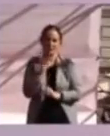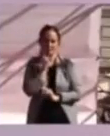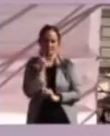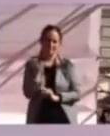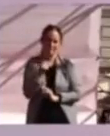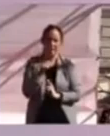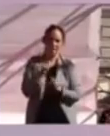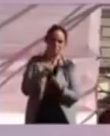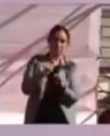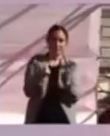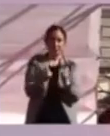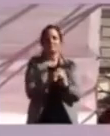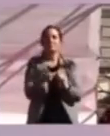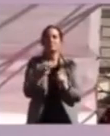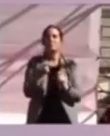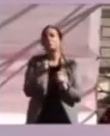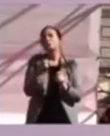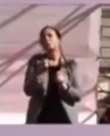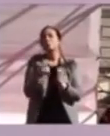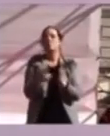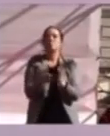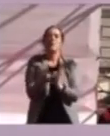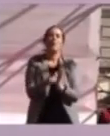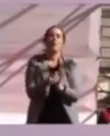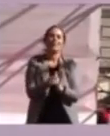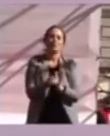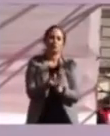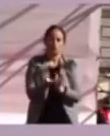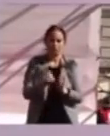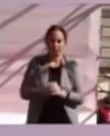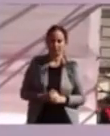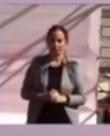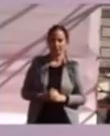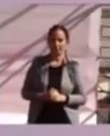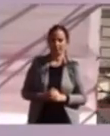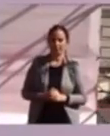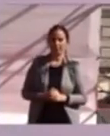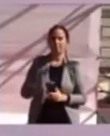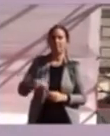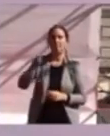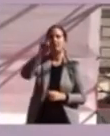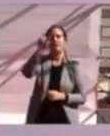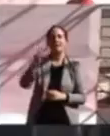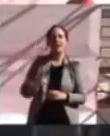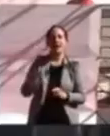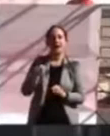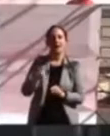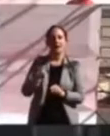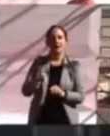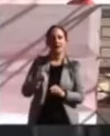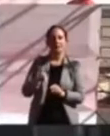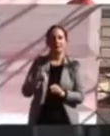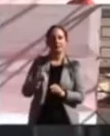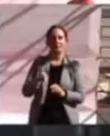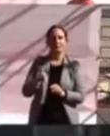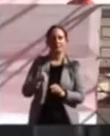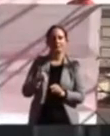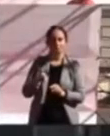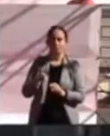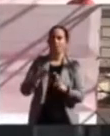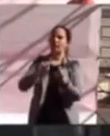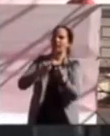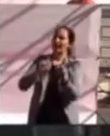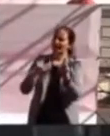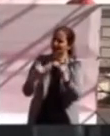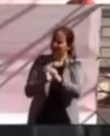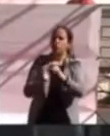però era una provocazione che lanciava questa cosa nel nostro paese dopo aver fatto la riforma sanitaria